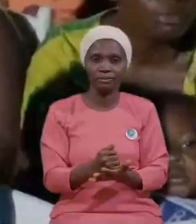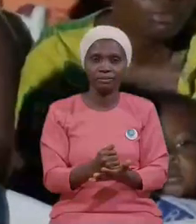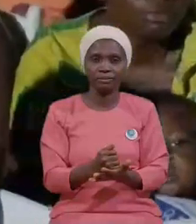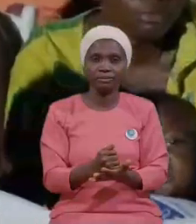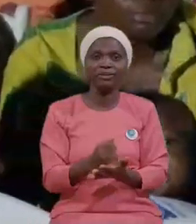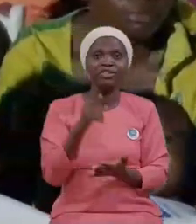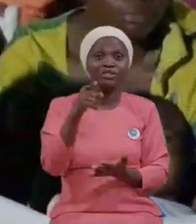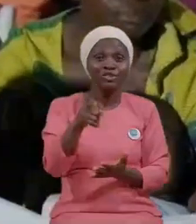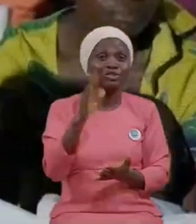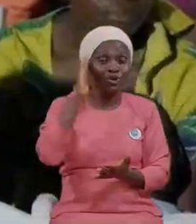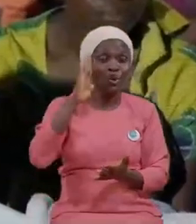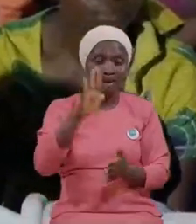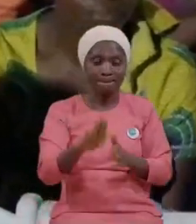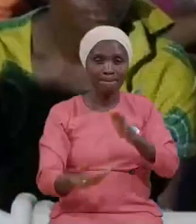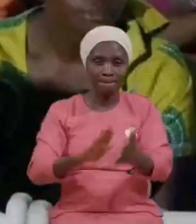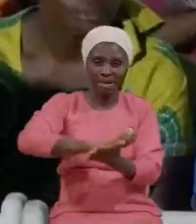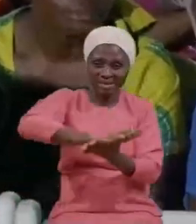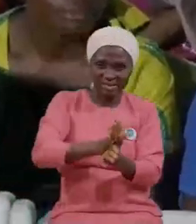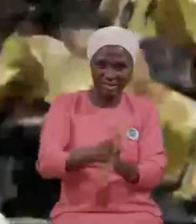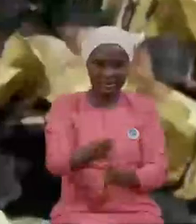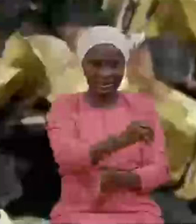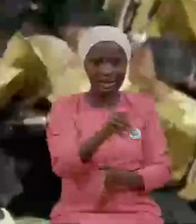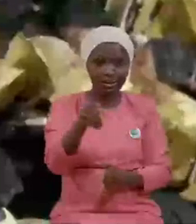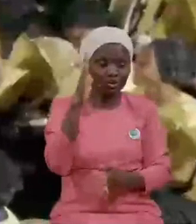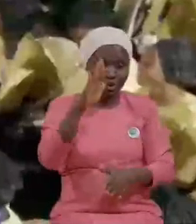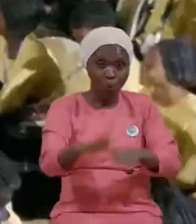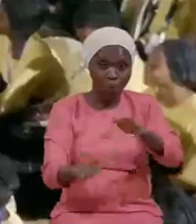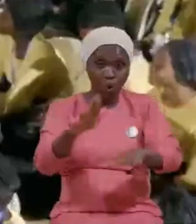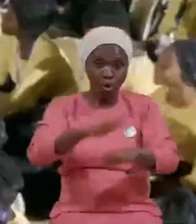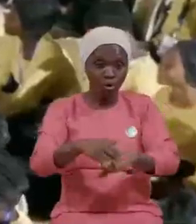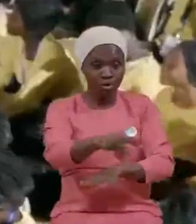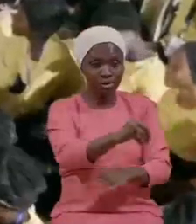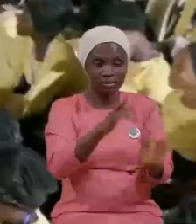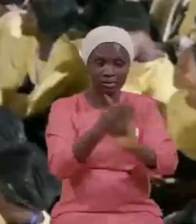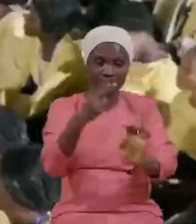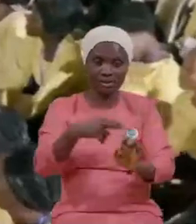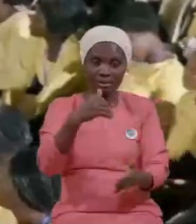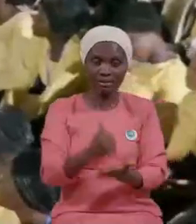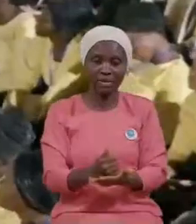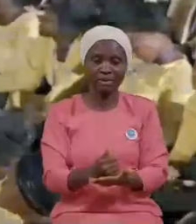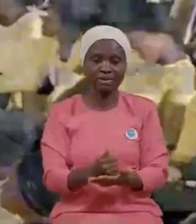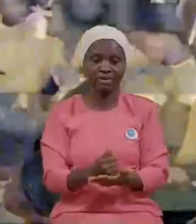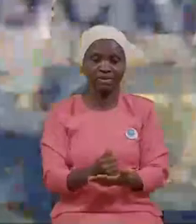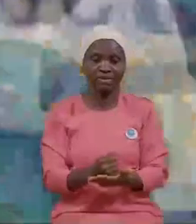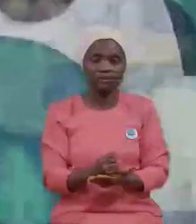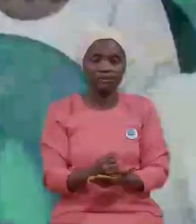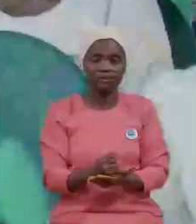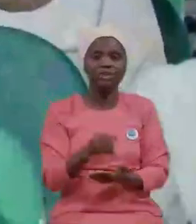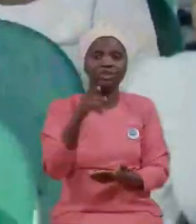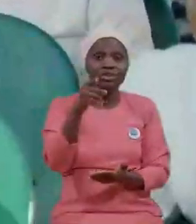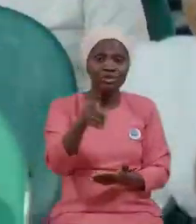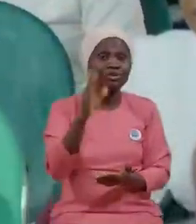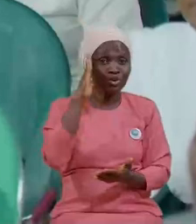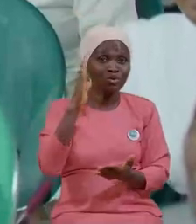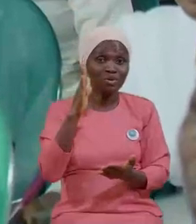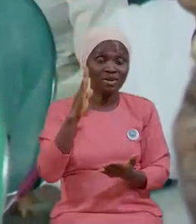Tu marcheras sur ces maladies, tu les fouleras aux pieds. Tu quitteras ici ce soir avec